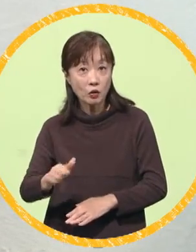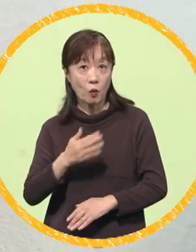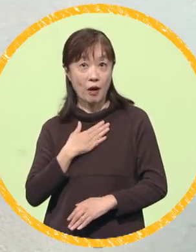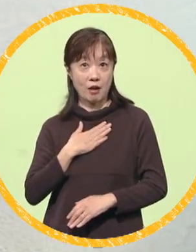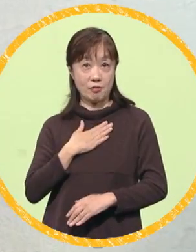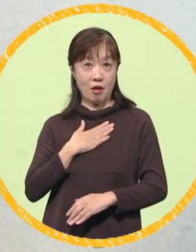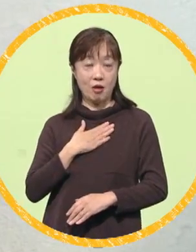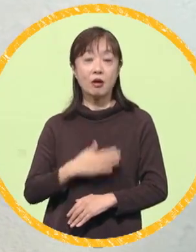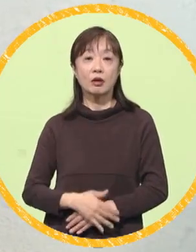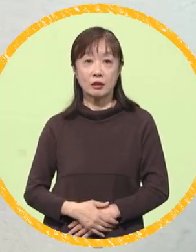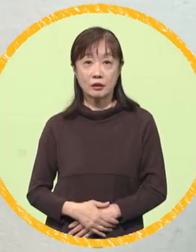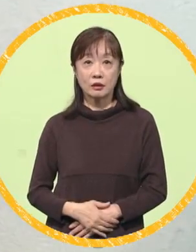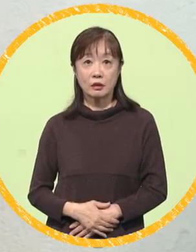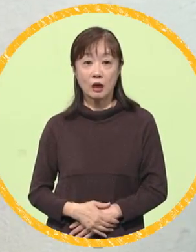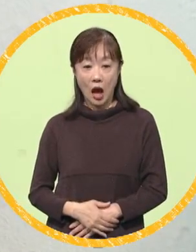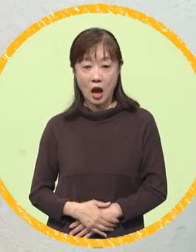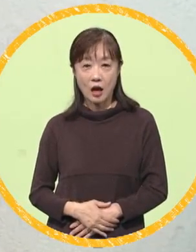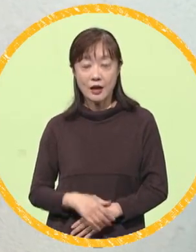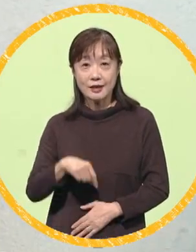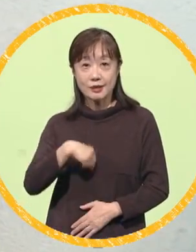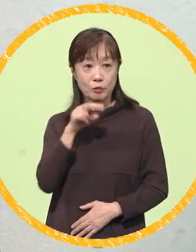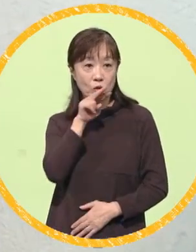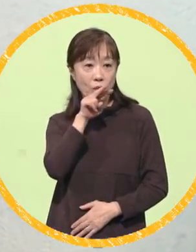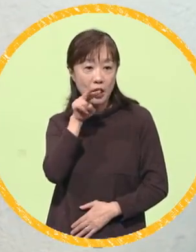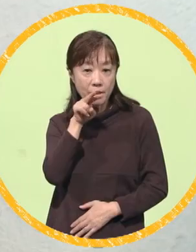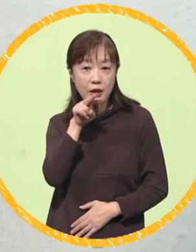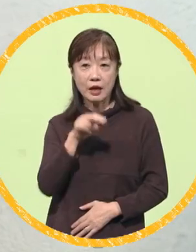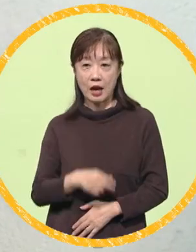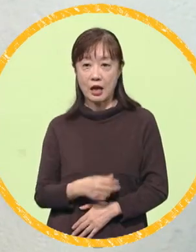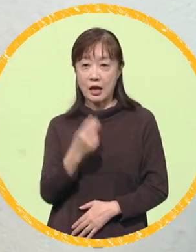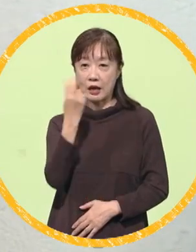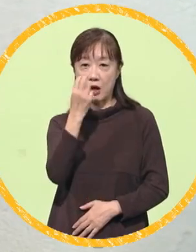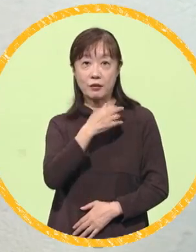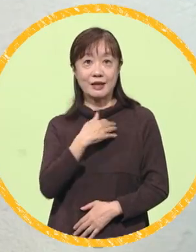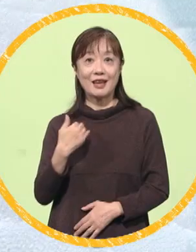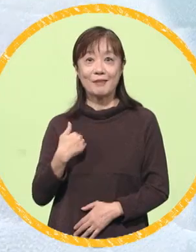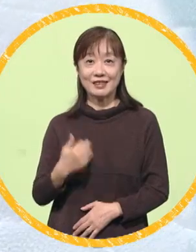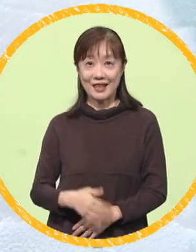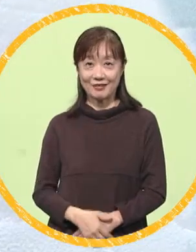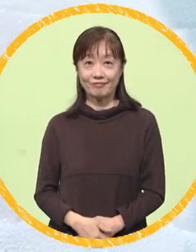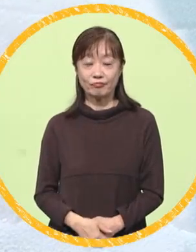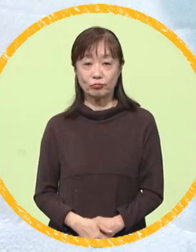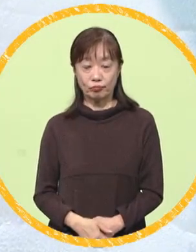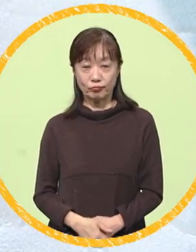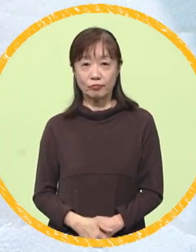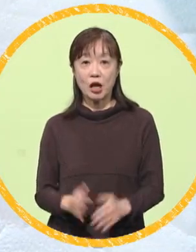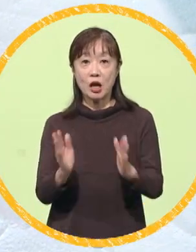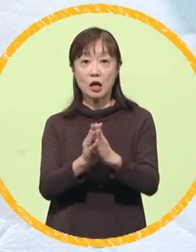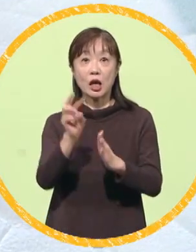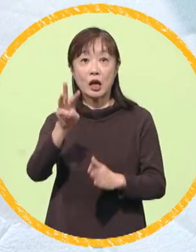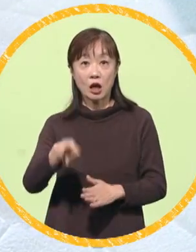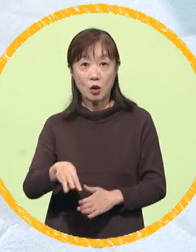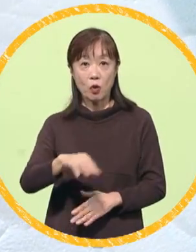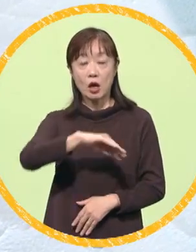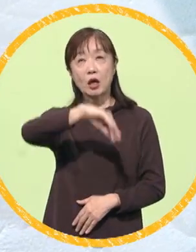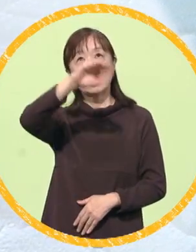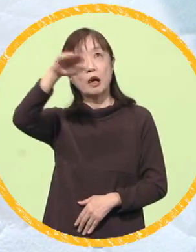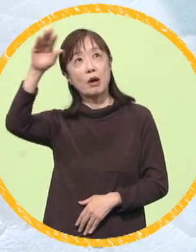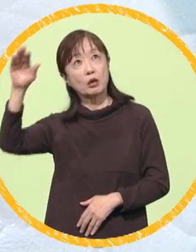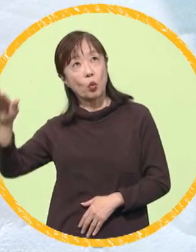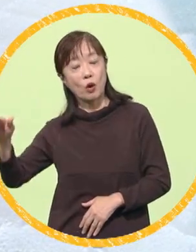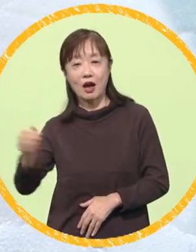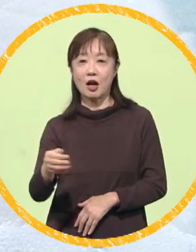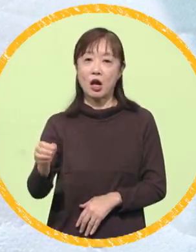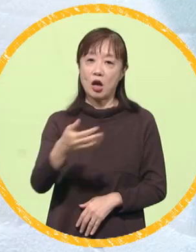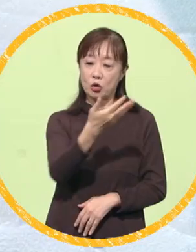たんですけど、 はい、 それをちゃんと目で再確認できたというか、 はい、すごい自然が多い場所なので神奈